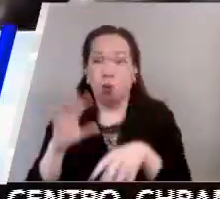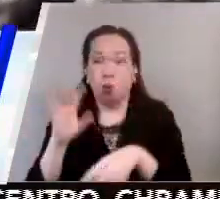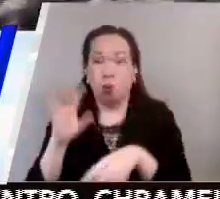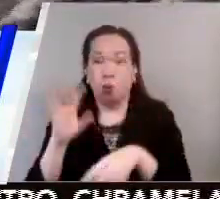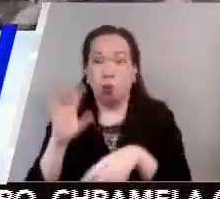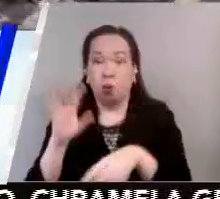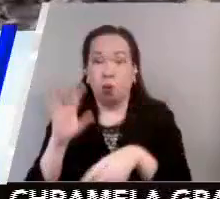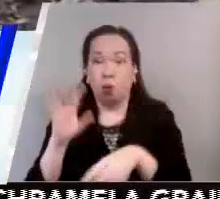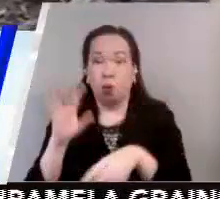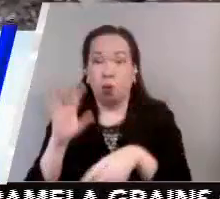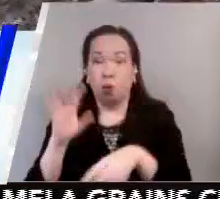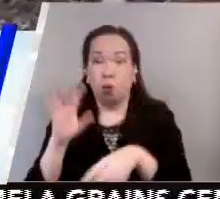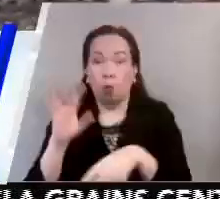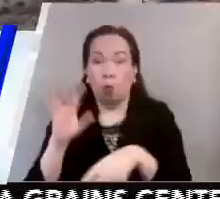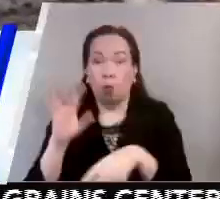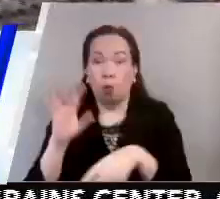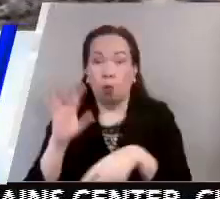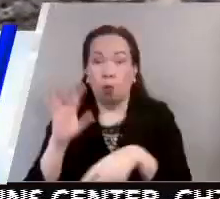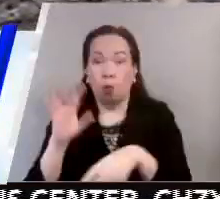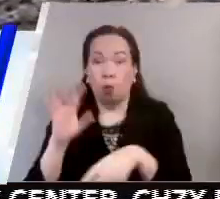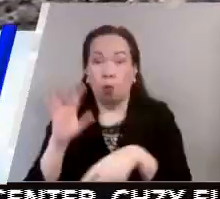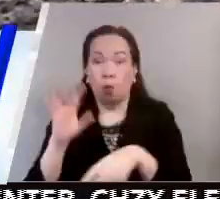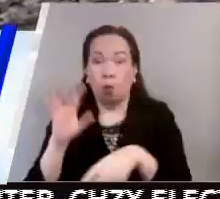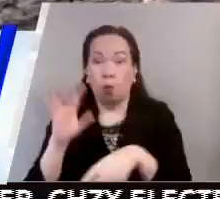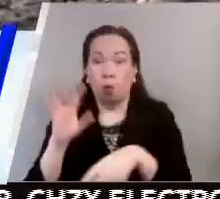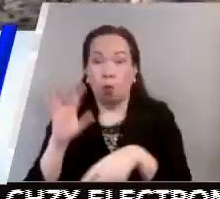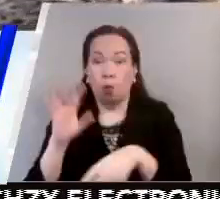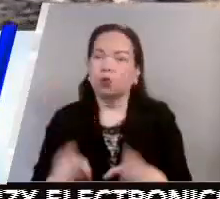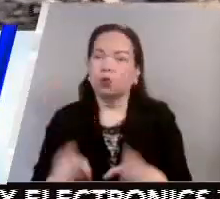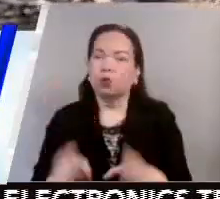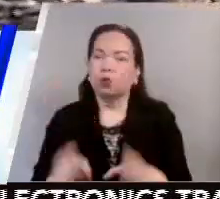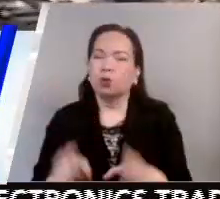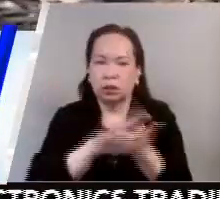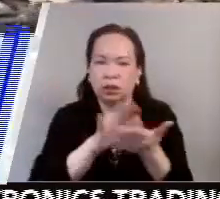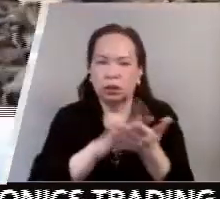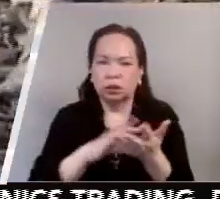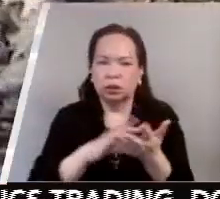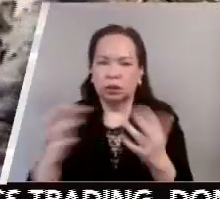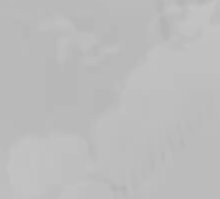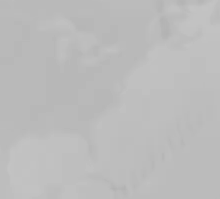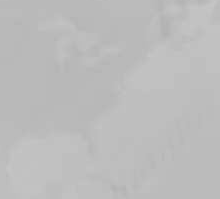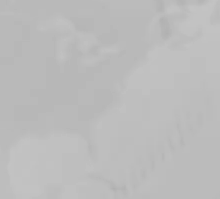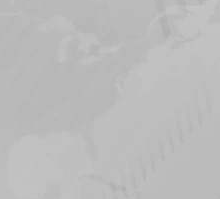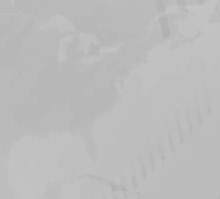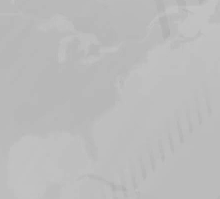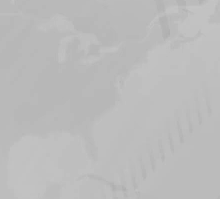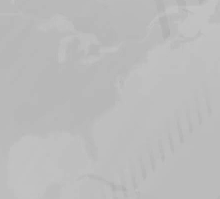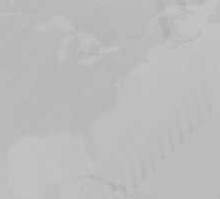Isinara muna ang beach habang patuloy ang paglilinis sa mga kalat na naiwan ng alon.